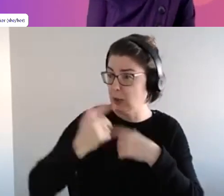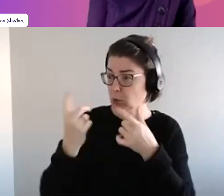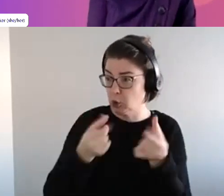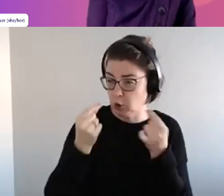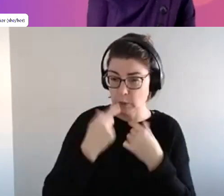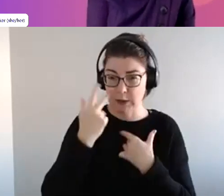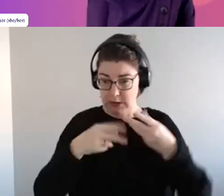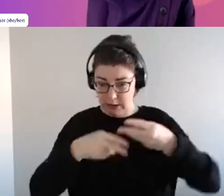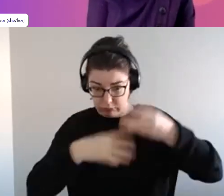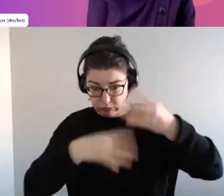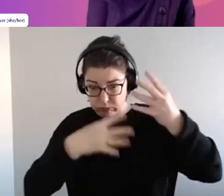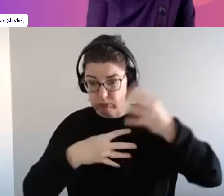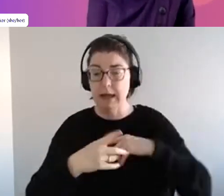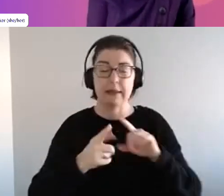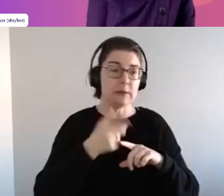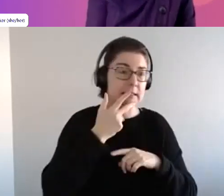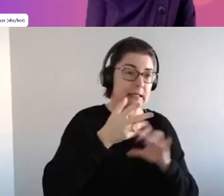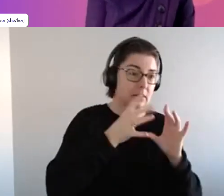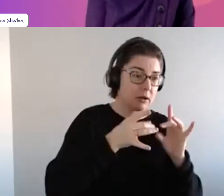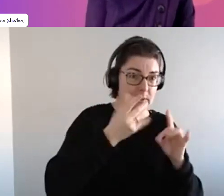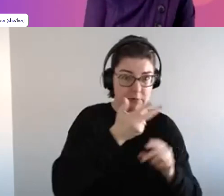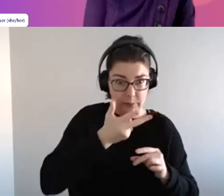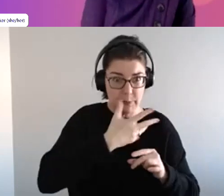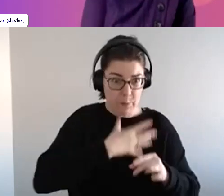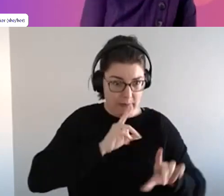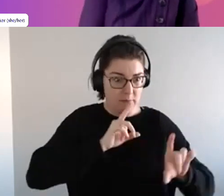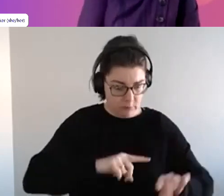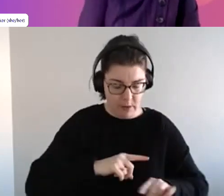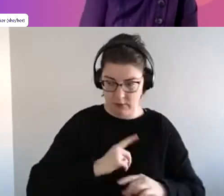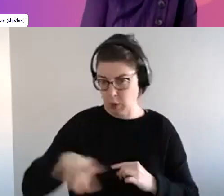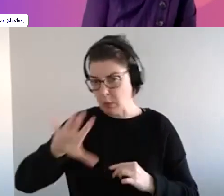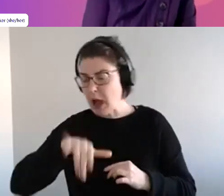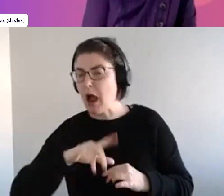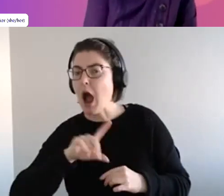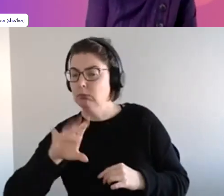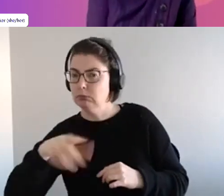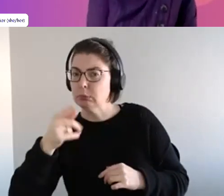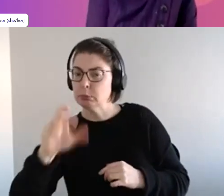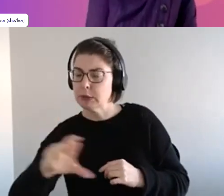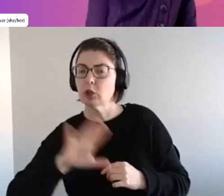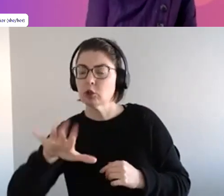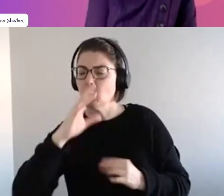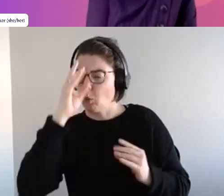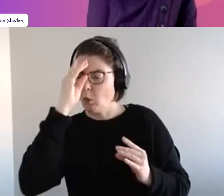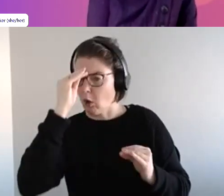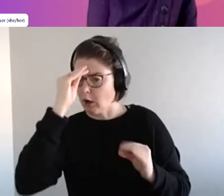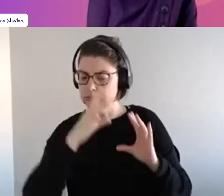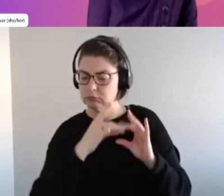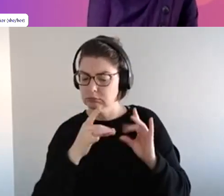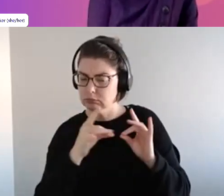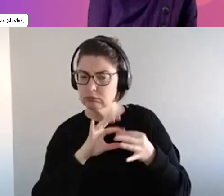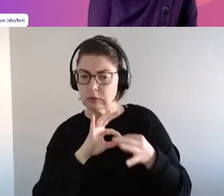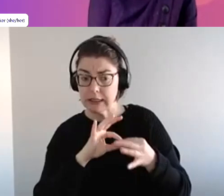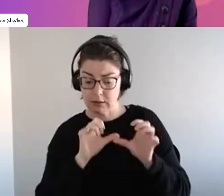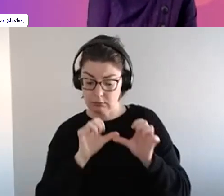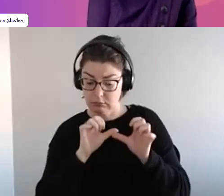quand vous écoutez les réponses des trois jeunes femmes que pensez-vous de ce que l'on pourrait